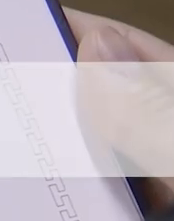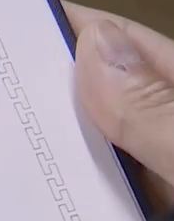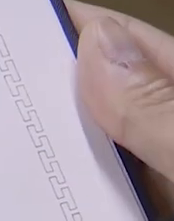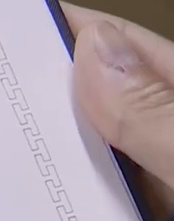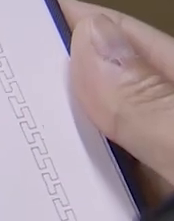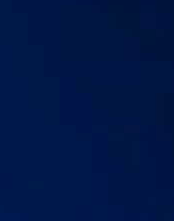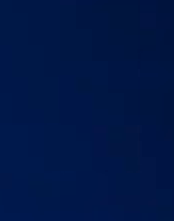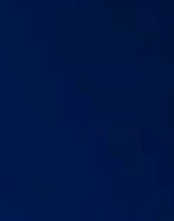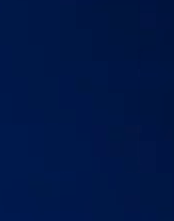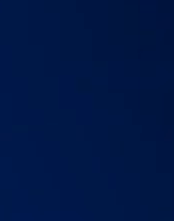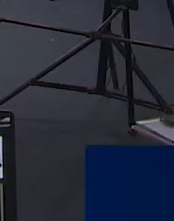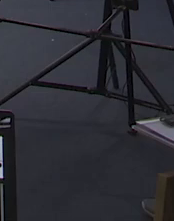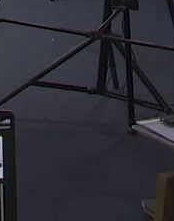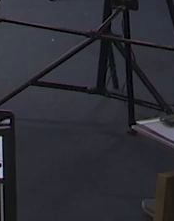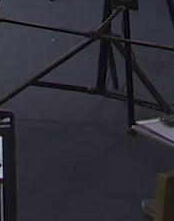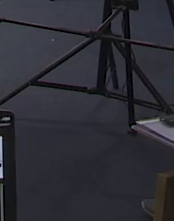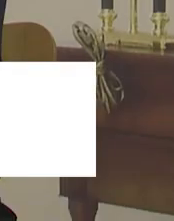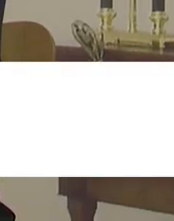열렸습니다.